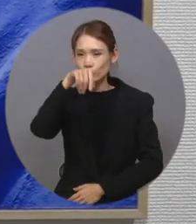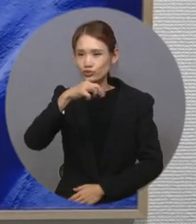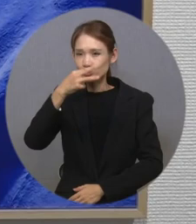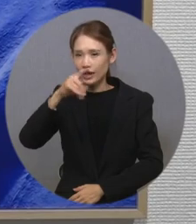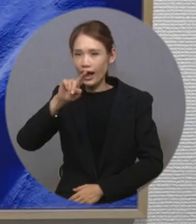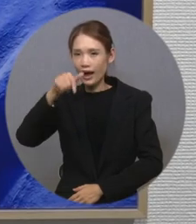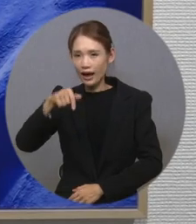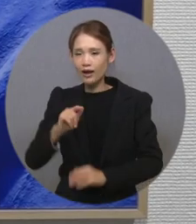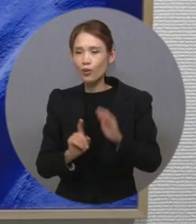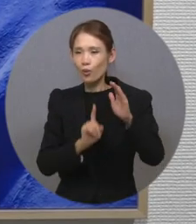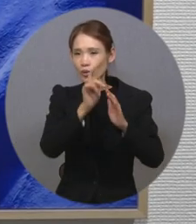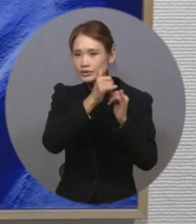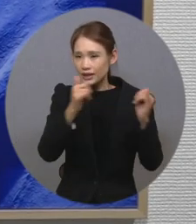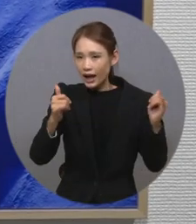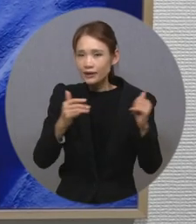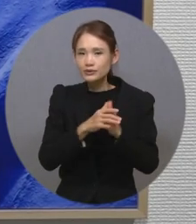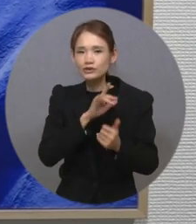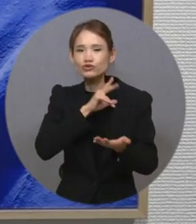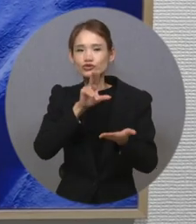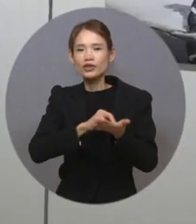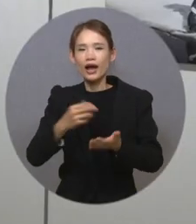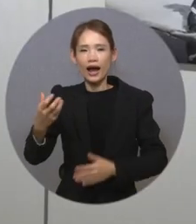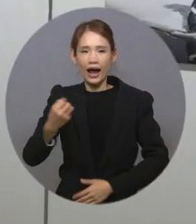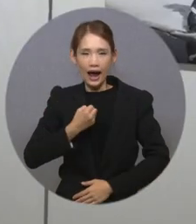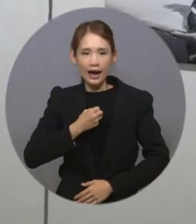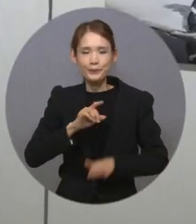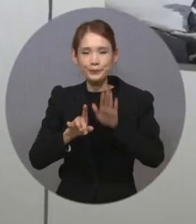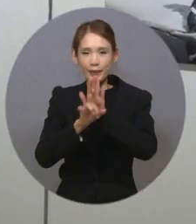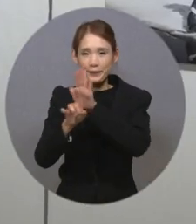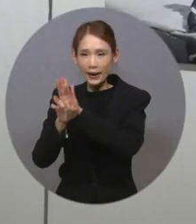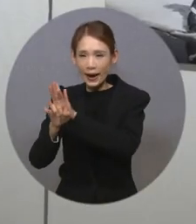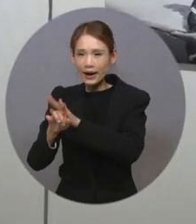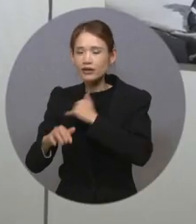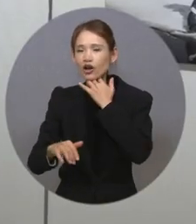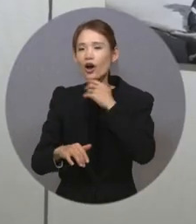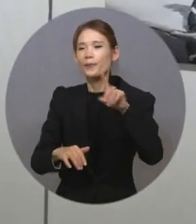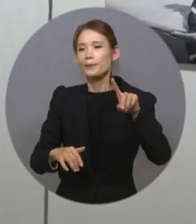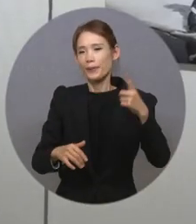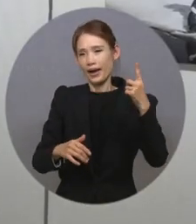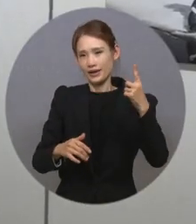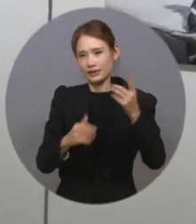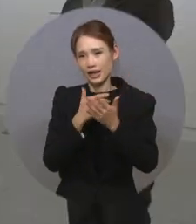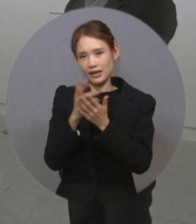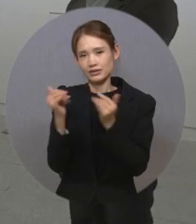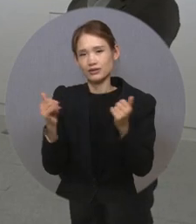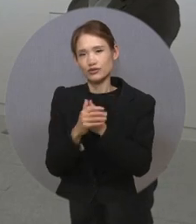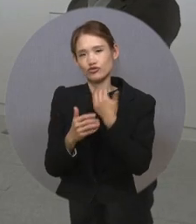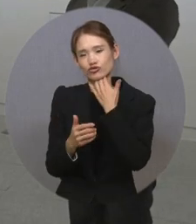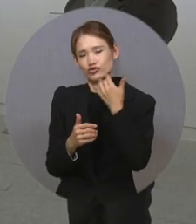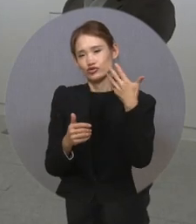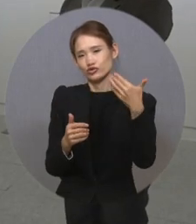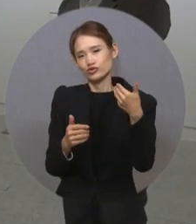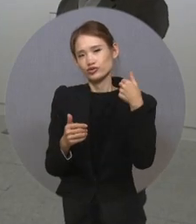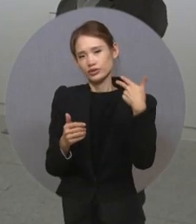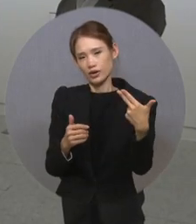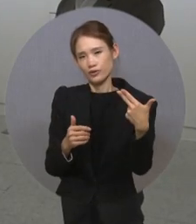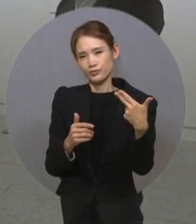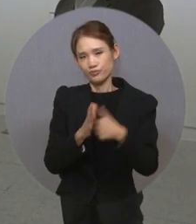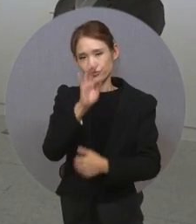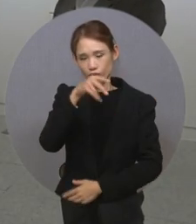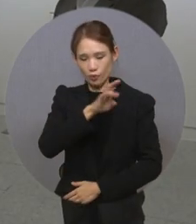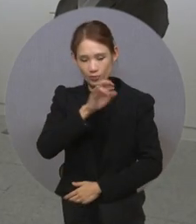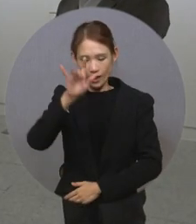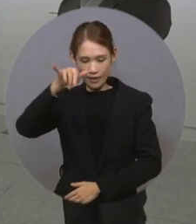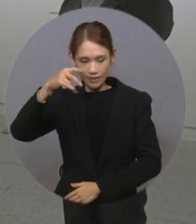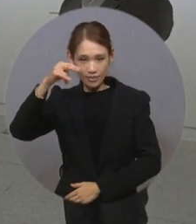오르는 사람들이란 소재로 전시된 작품은 현재 백세인 작가가 97세에 뷰파인더에 담아낸